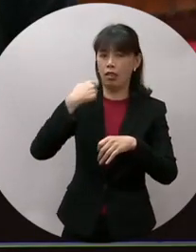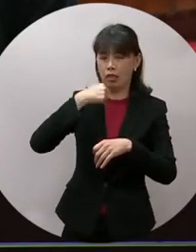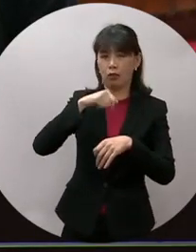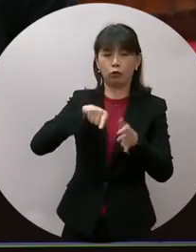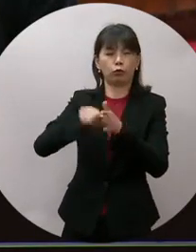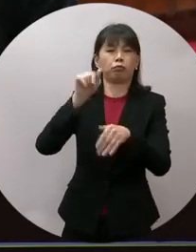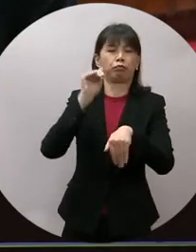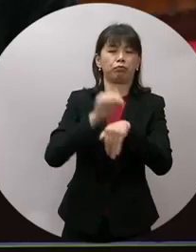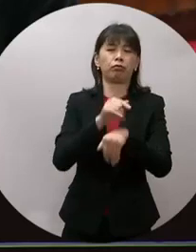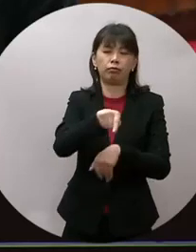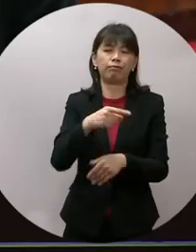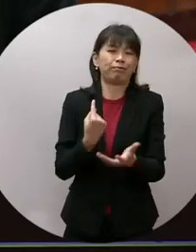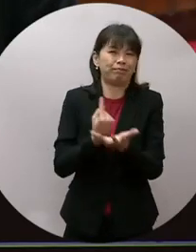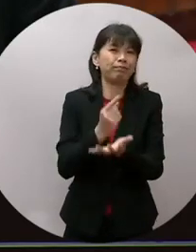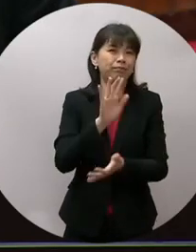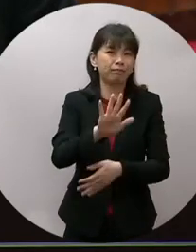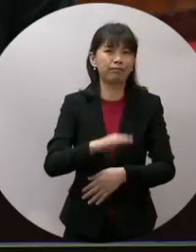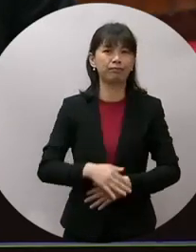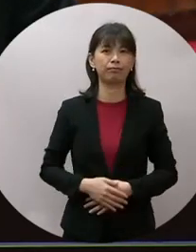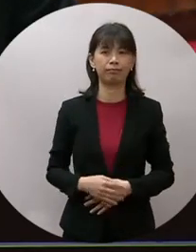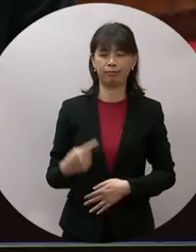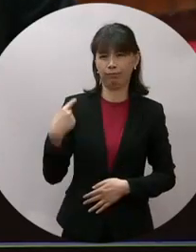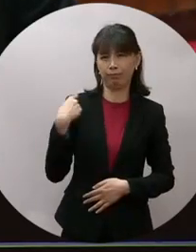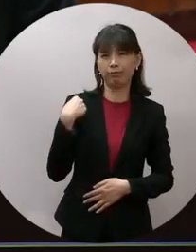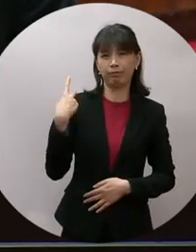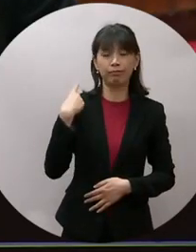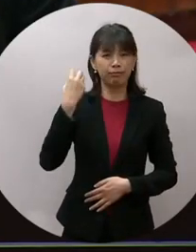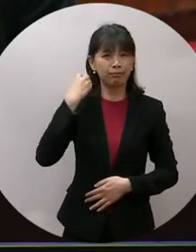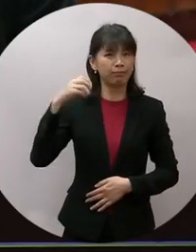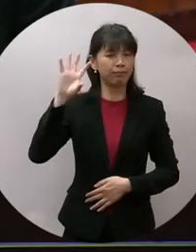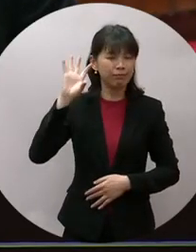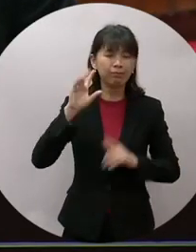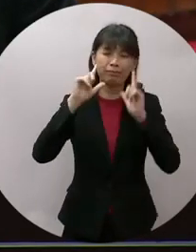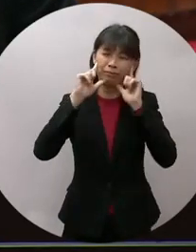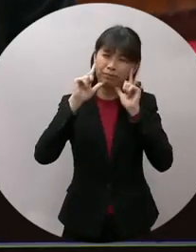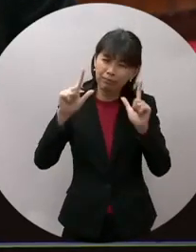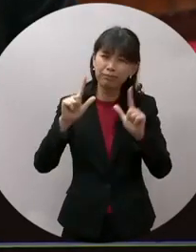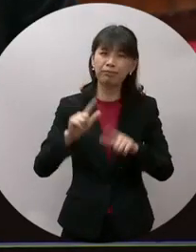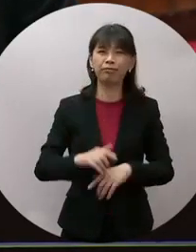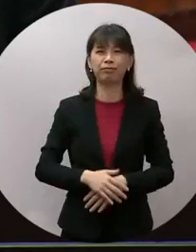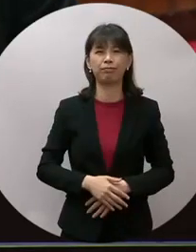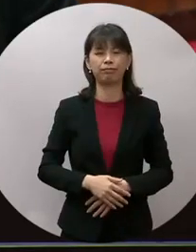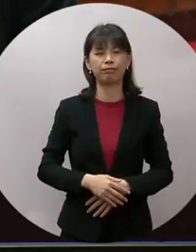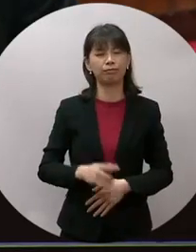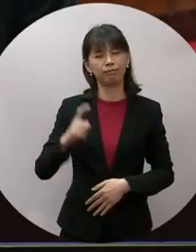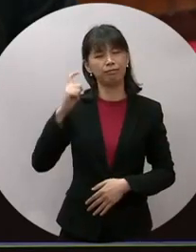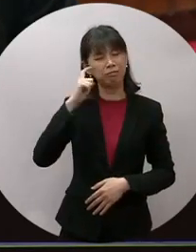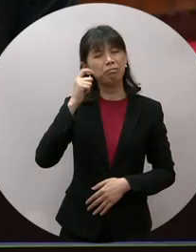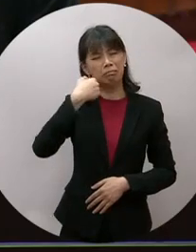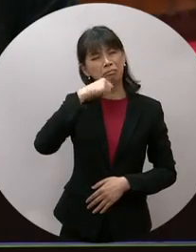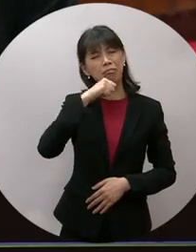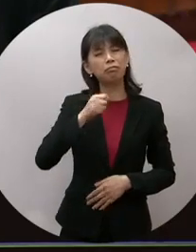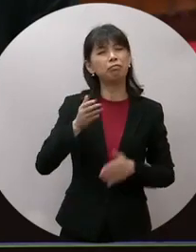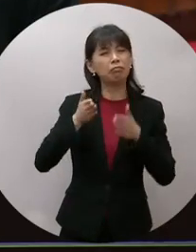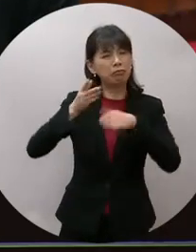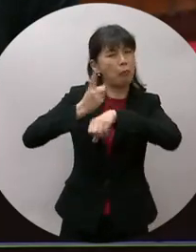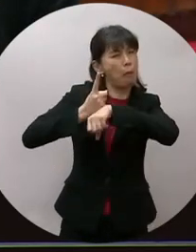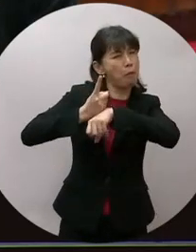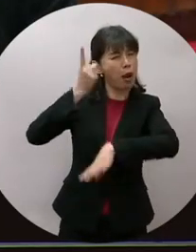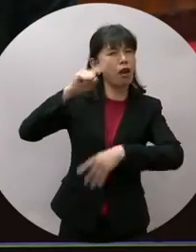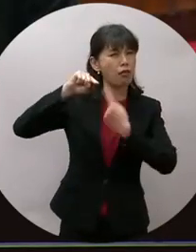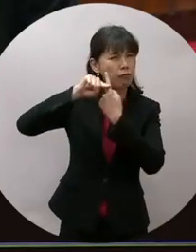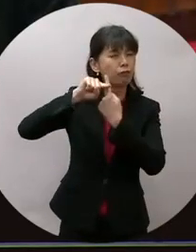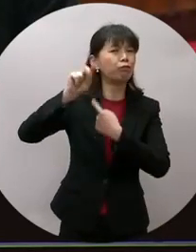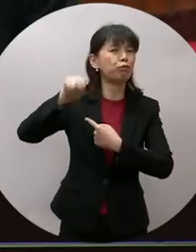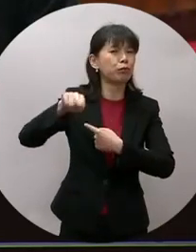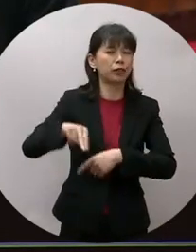昨天的新闻、今天的新闻特别的提到说，我们其实可以冲太空产业，我们有很多